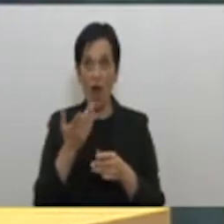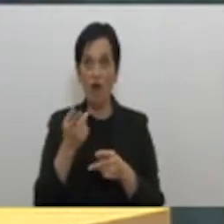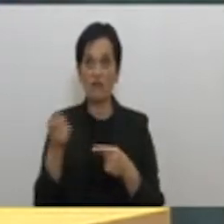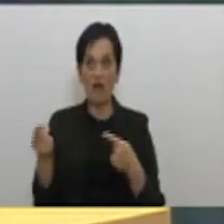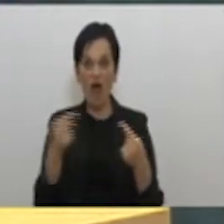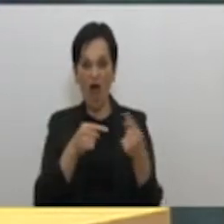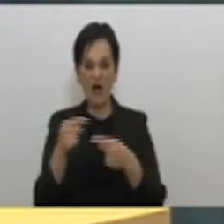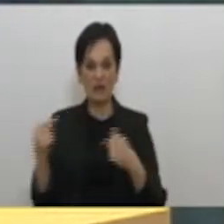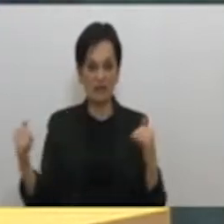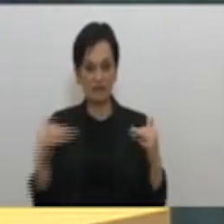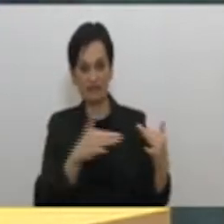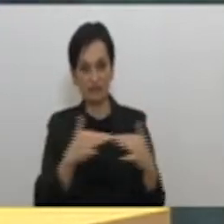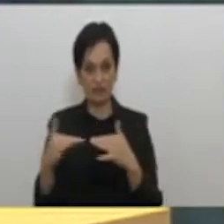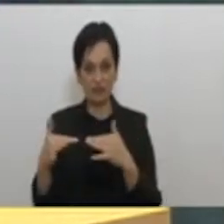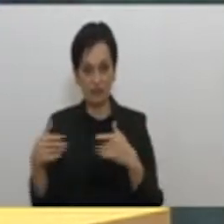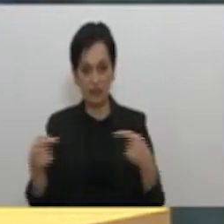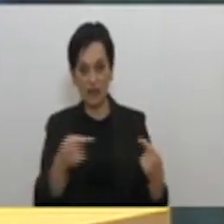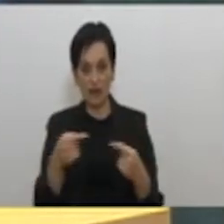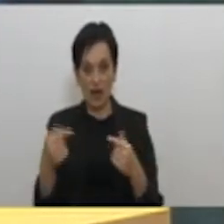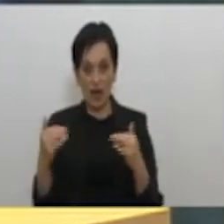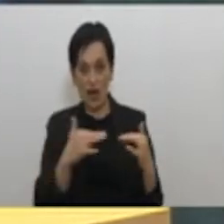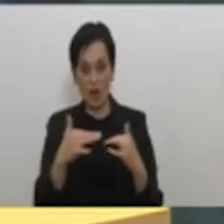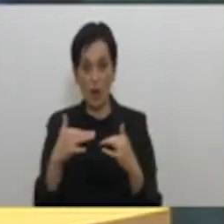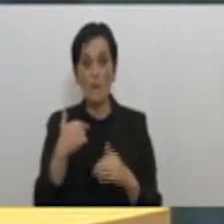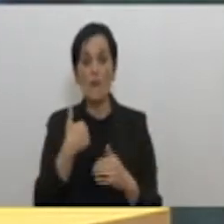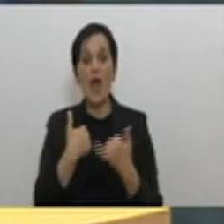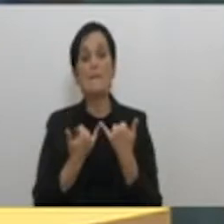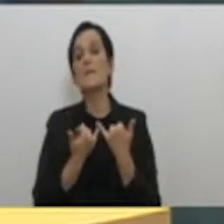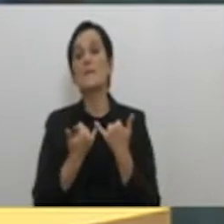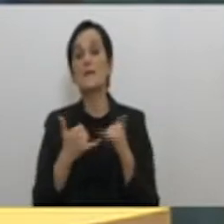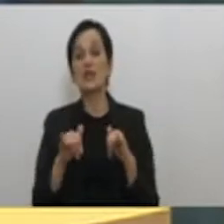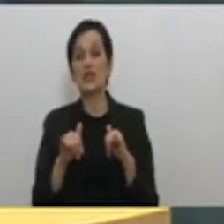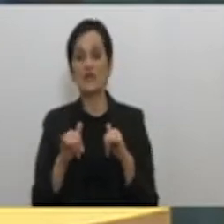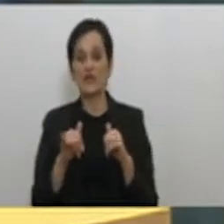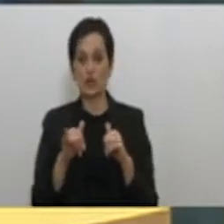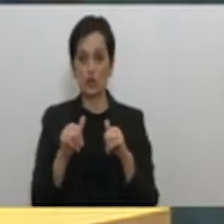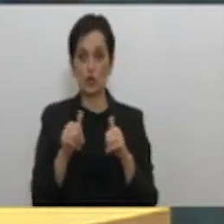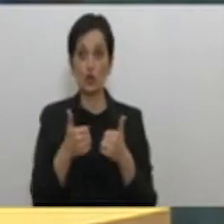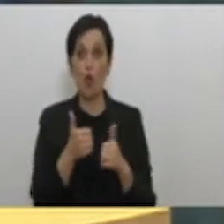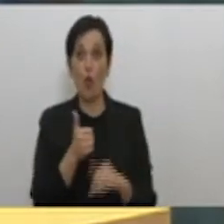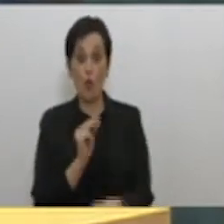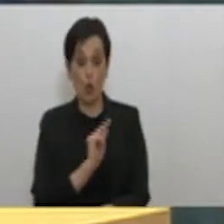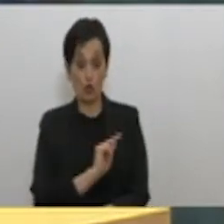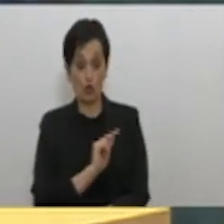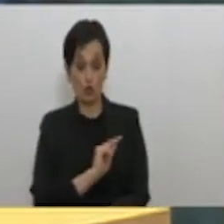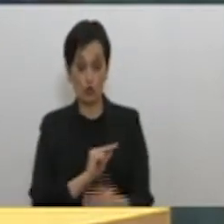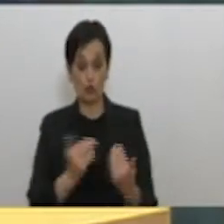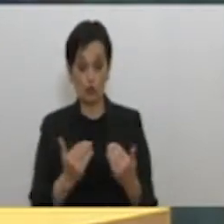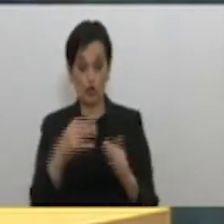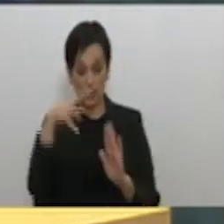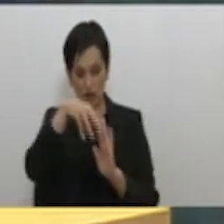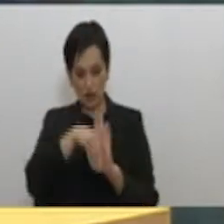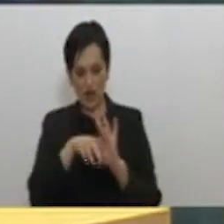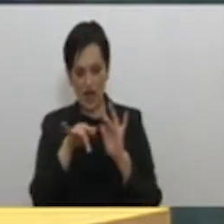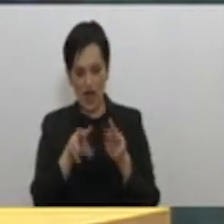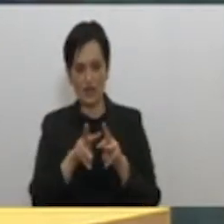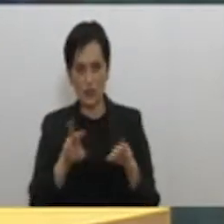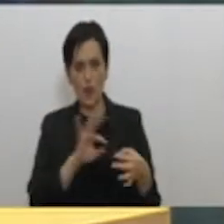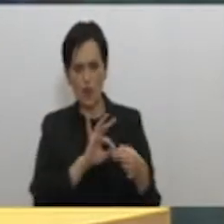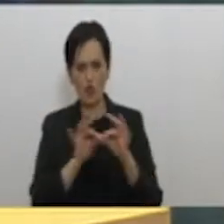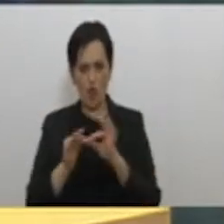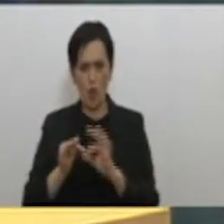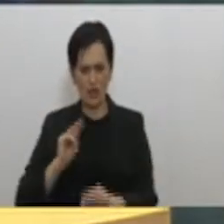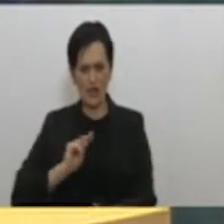ერთმანეთს დატაკებოდნენ. მე მიკვირს კიდე როგორ მუშაობს დღეს შინაგან საქმეთა სამინისტროს ეს კონკრეტული